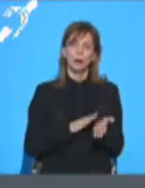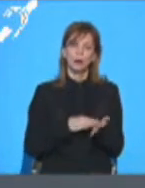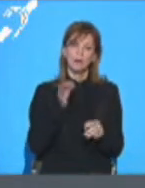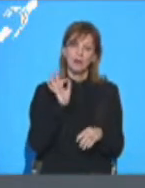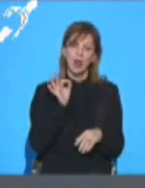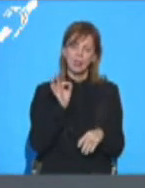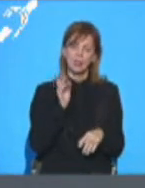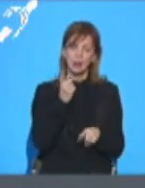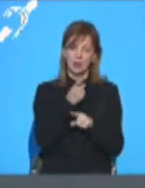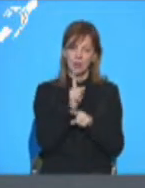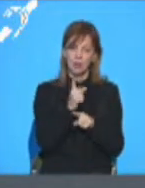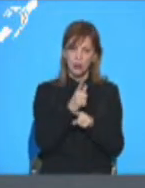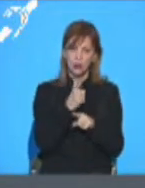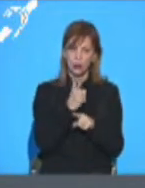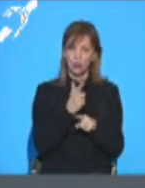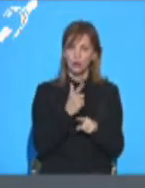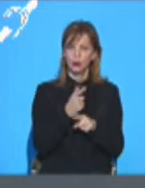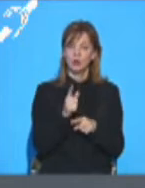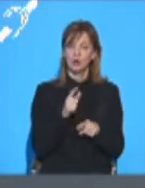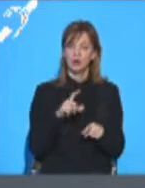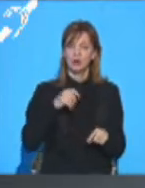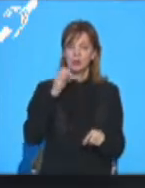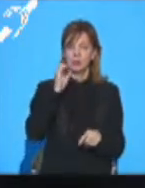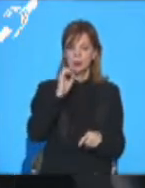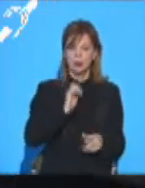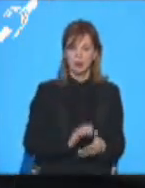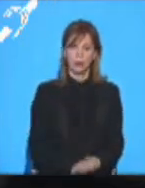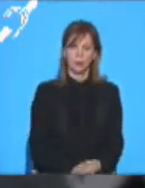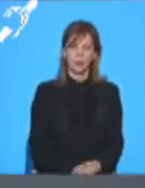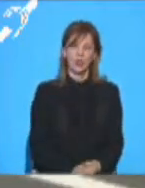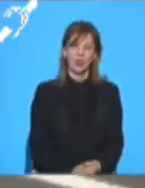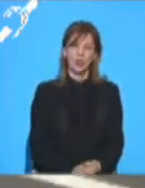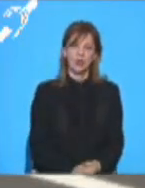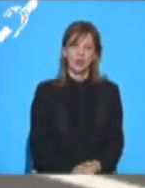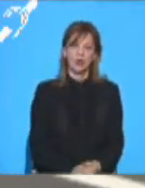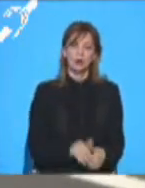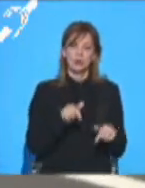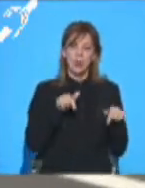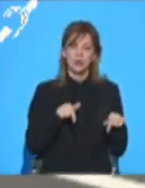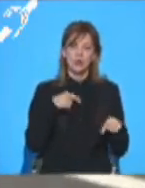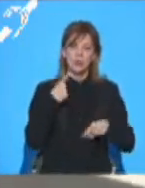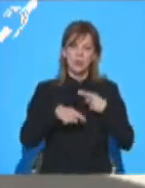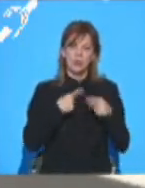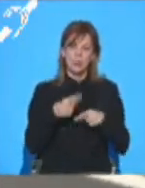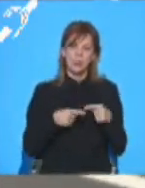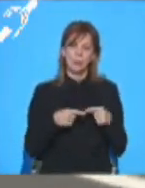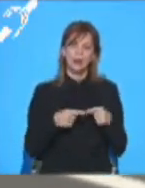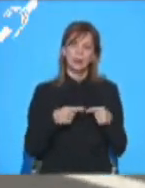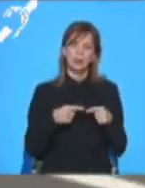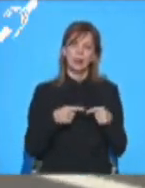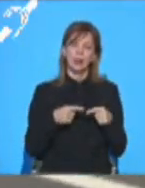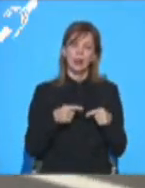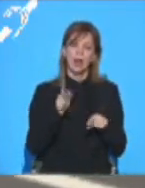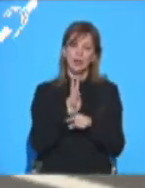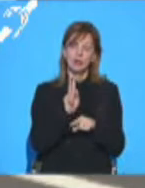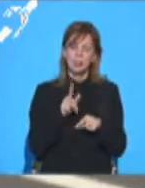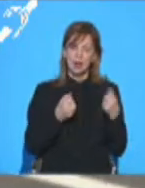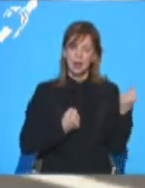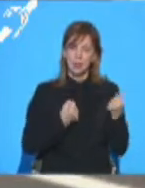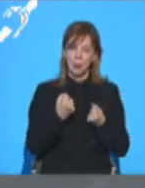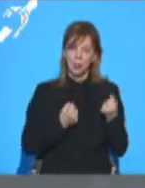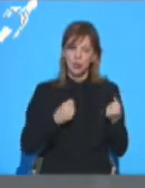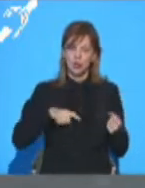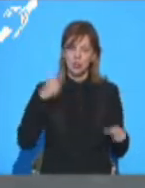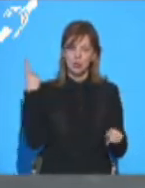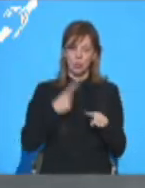acestor lucrări sunt zero. Intervențiile în sistemele de siguranță ale autovehiculului sunt complexe și